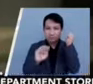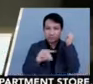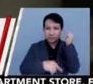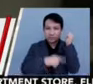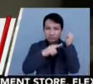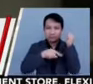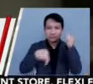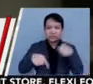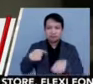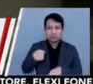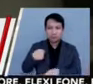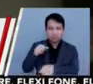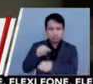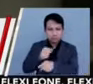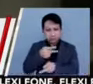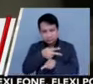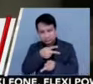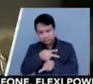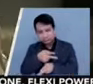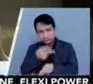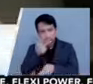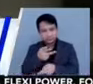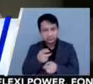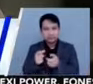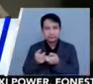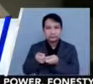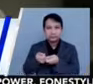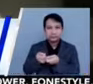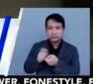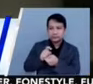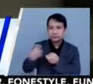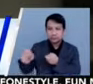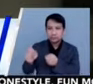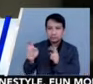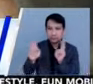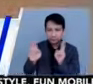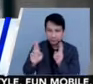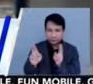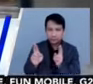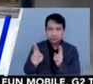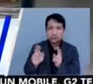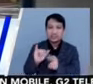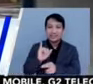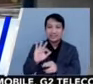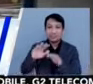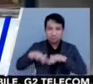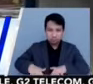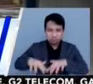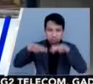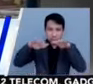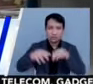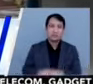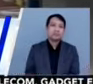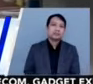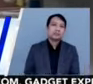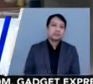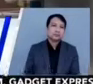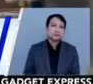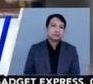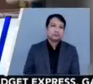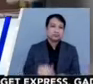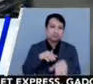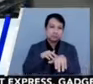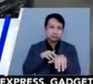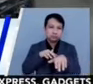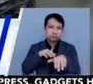ako, nai-chat-chat ko yung misis ko na maghanda kung sakaling tumaas pa man. Bumaga din ang usad ng trapiko kaninang hapon sa bahagi